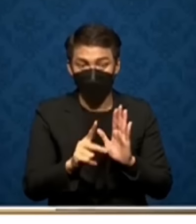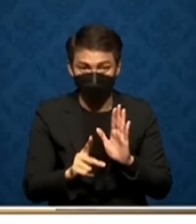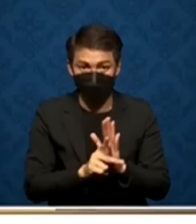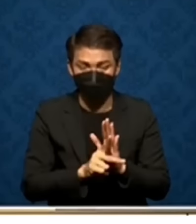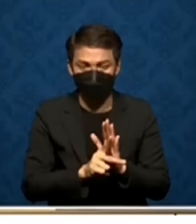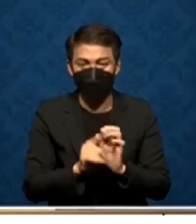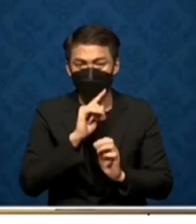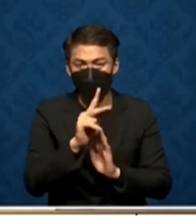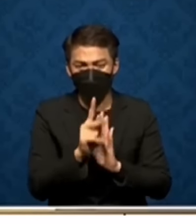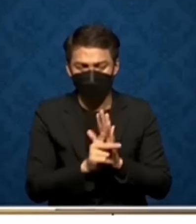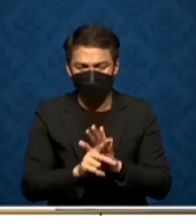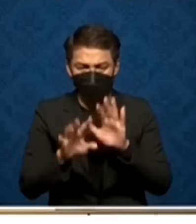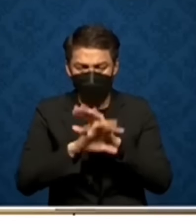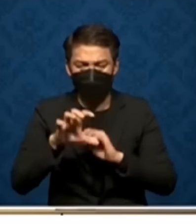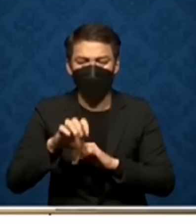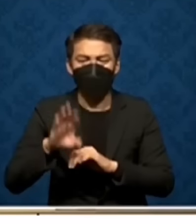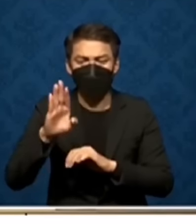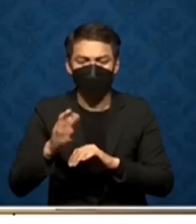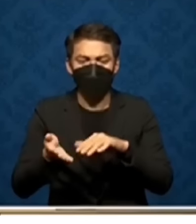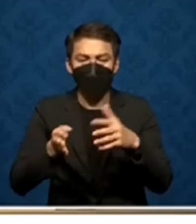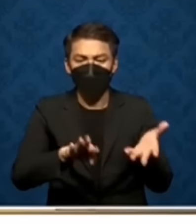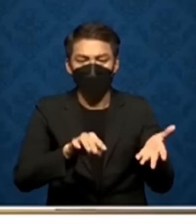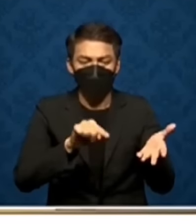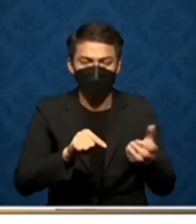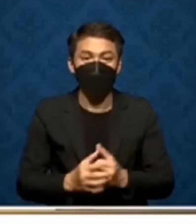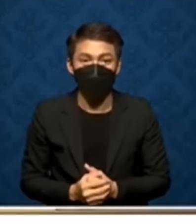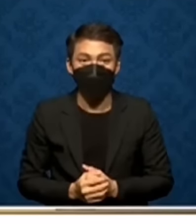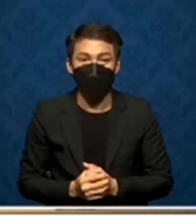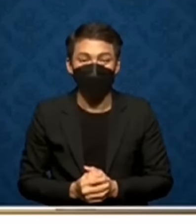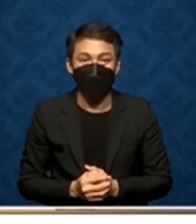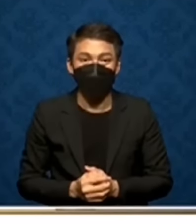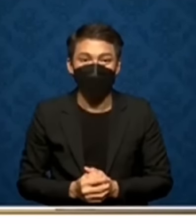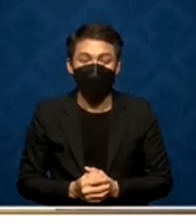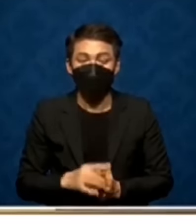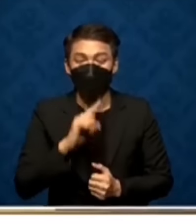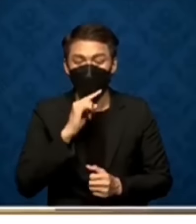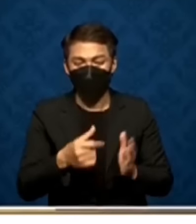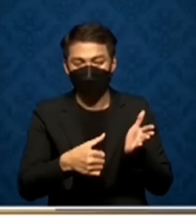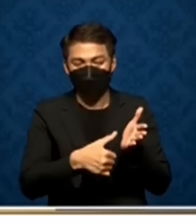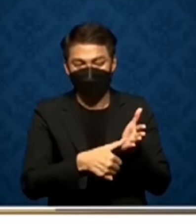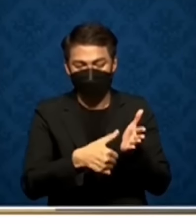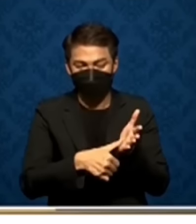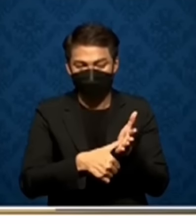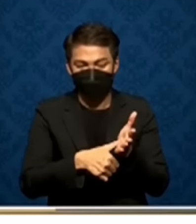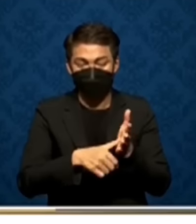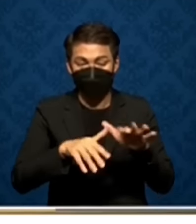าสู่ล้มละลายในสมัยที่ท่านนายกเป็นนายกอยู่แล้วพอหนี้สาธารณะไปดู